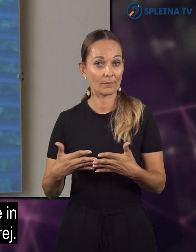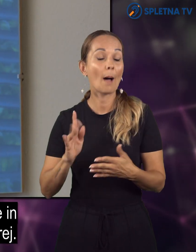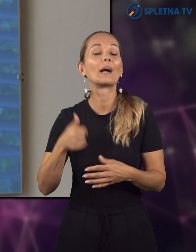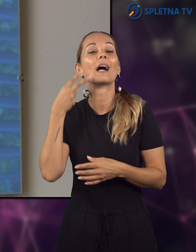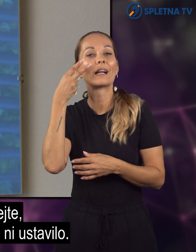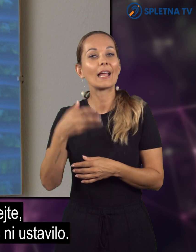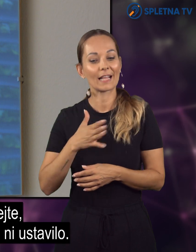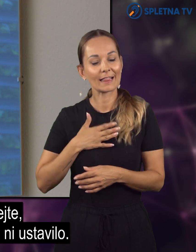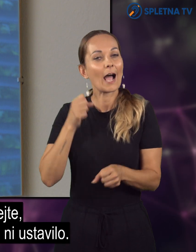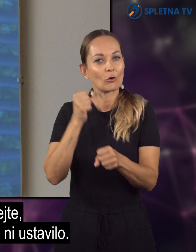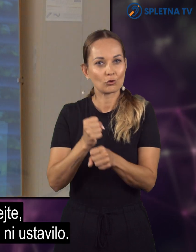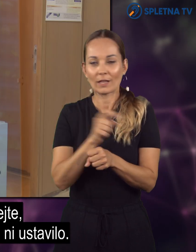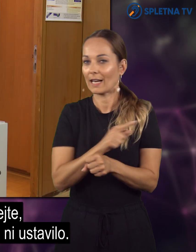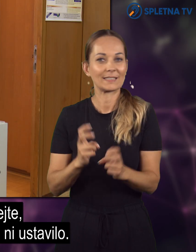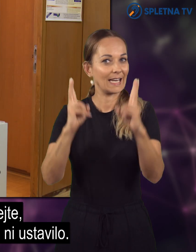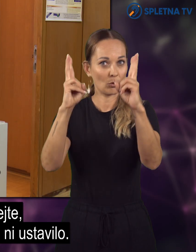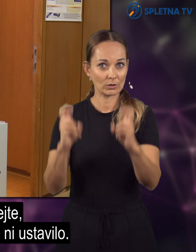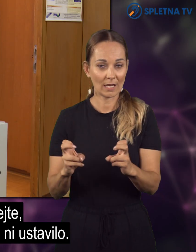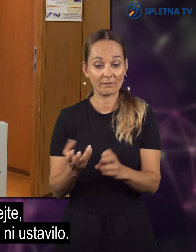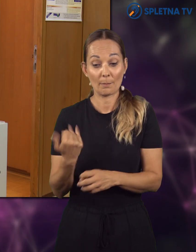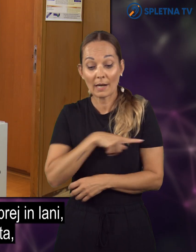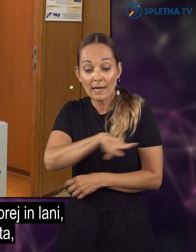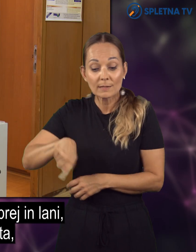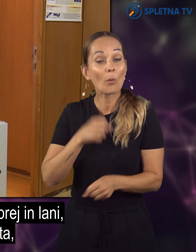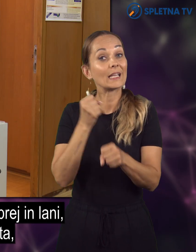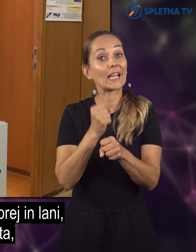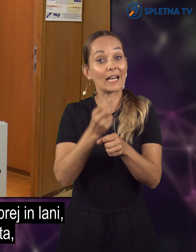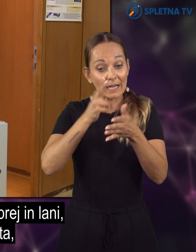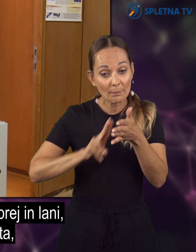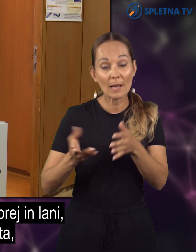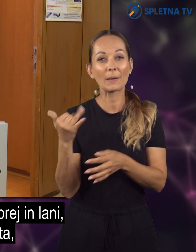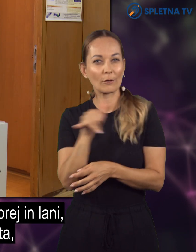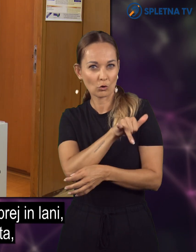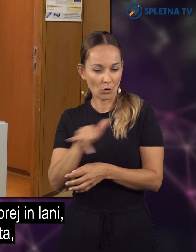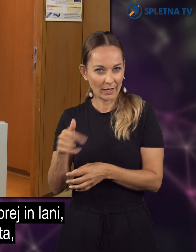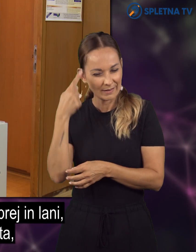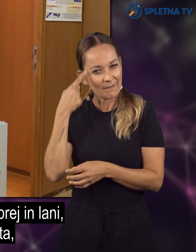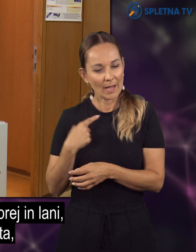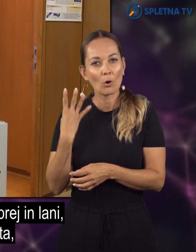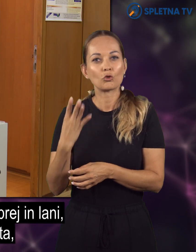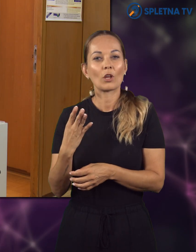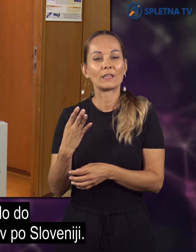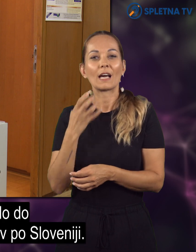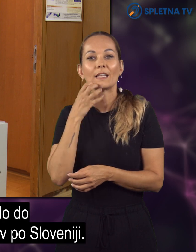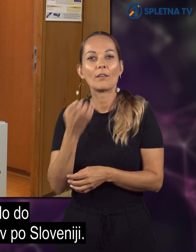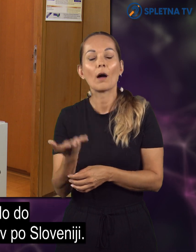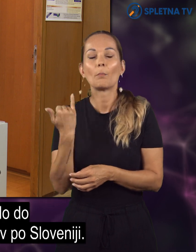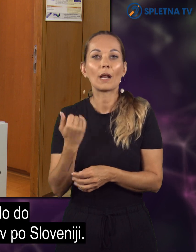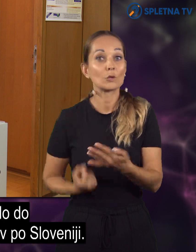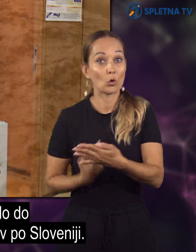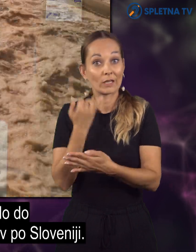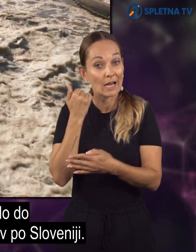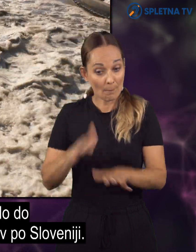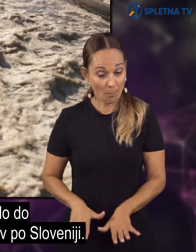potrdim. Ampak glejte, naše delo se zato ni ustavilo. Mi smo delali naprej in tako lani, kot vemo, 4. avgusta je prišlo do teh